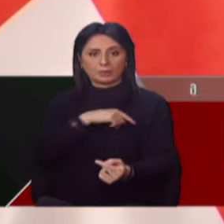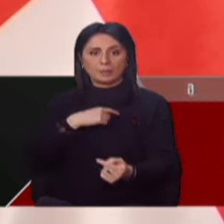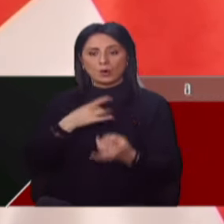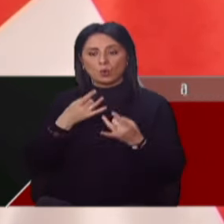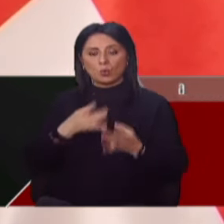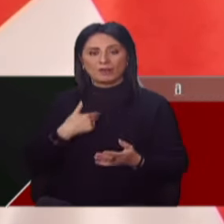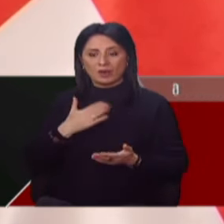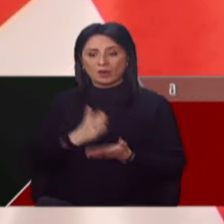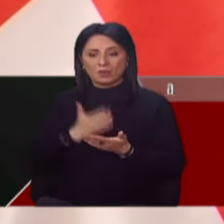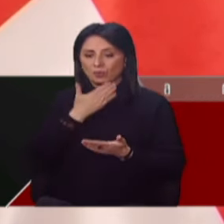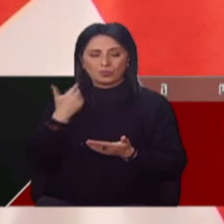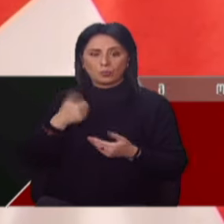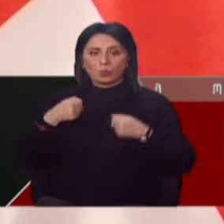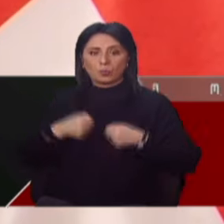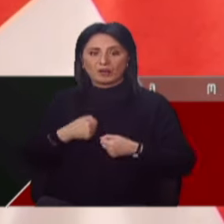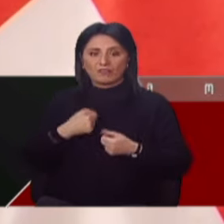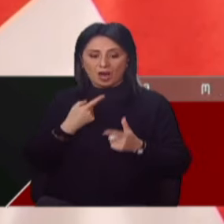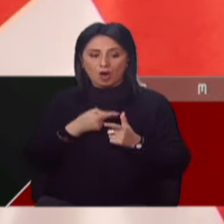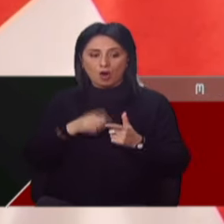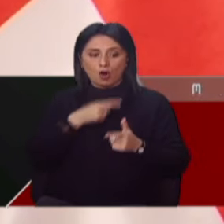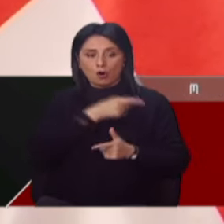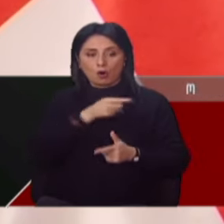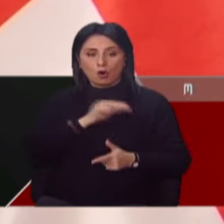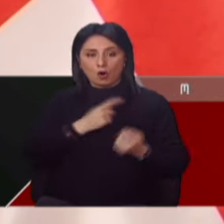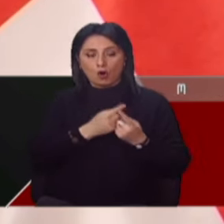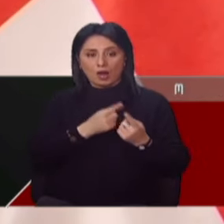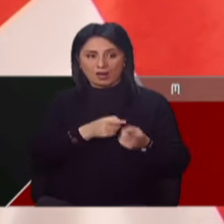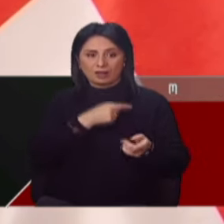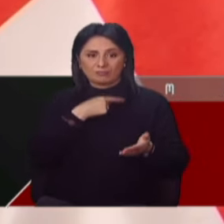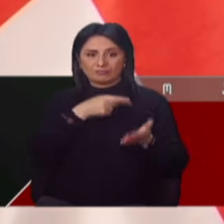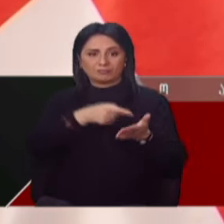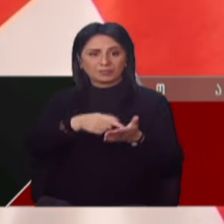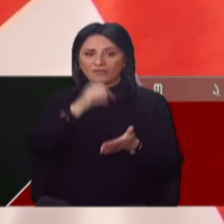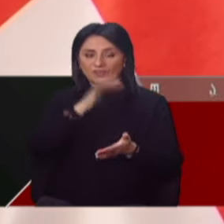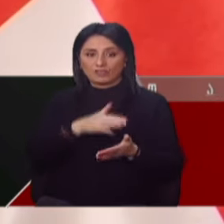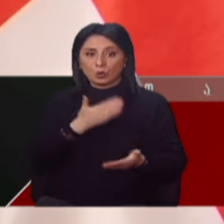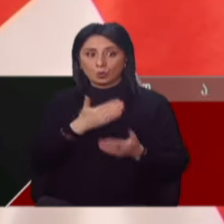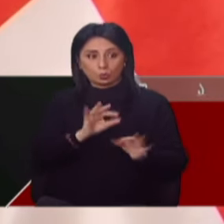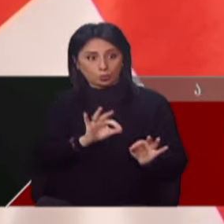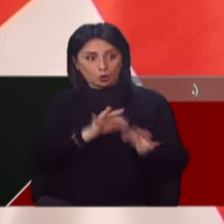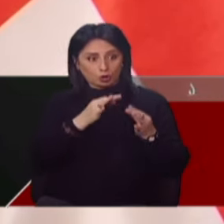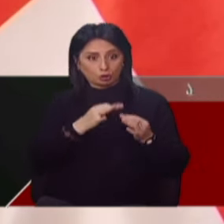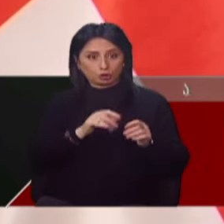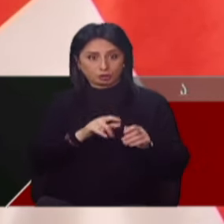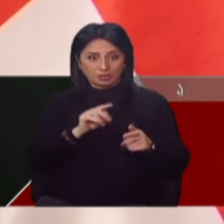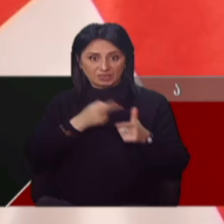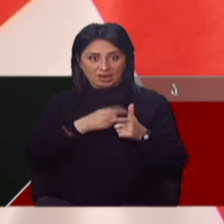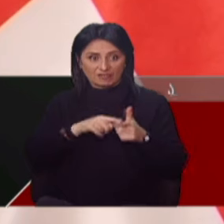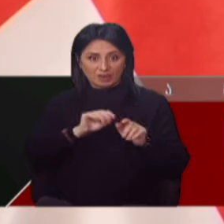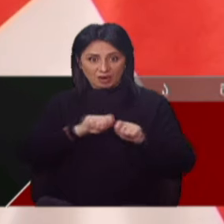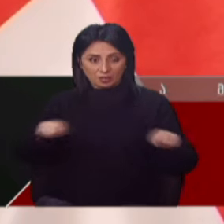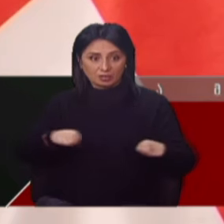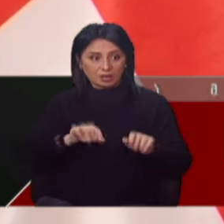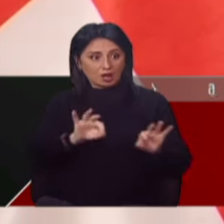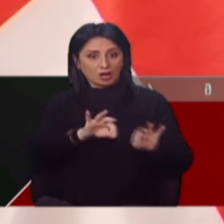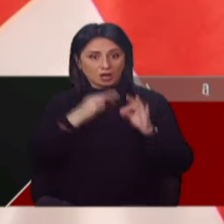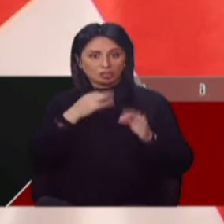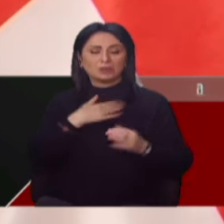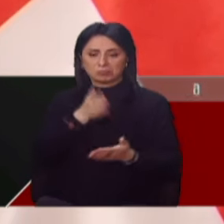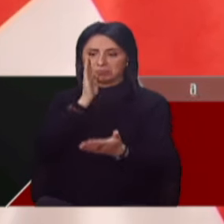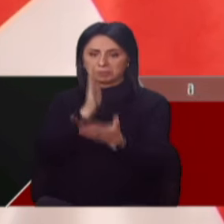არ მაქვს ახლა უფლება დავასახელო ჩემი კოლეგები, თუმცა თუ მათი ნებართვა მეკნება, მე შემი ძინა ნებისმიერ პირდაპირ